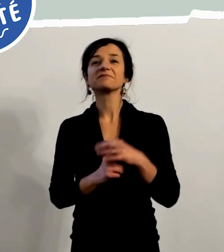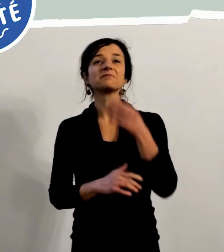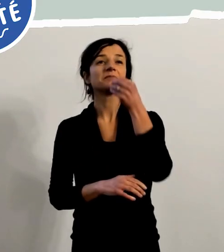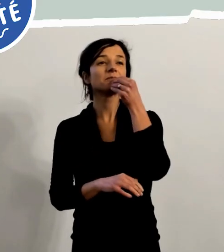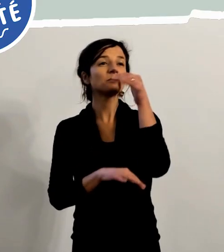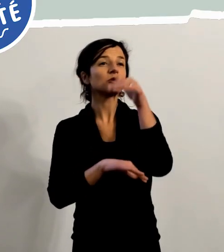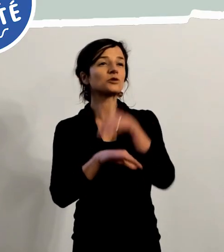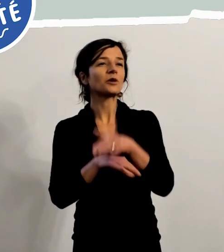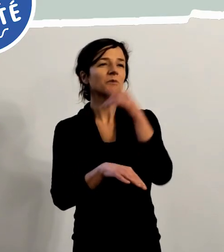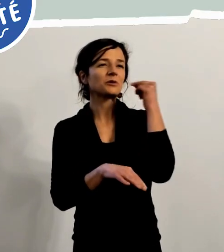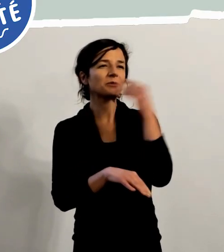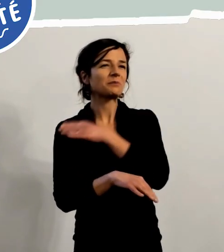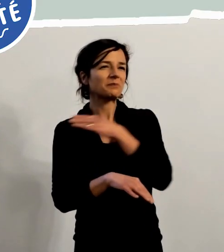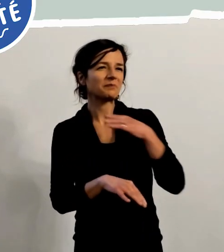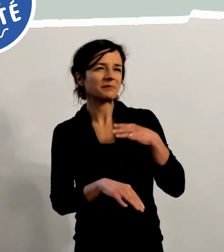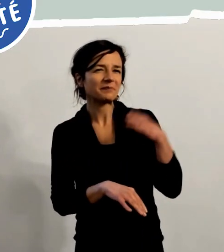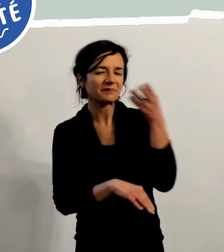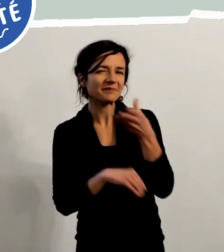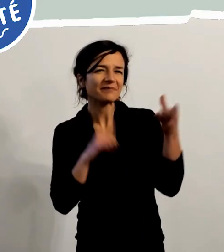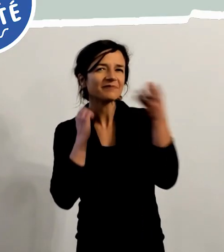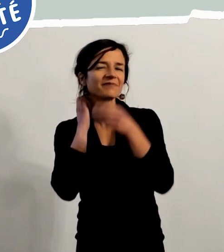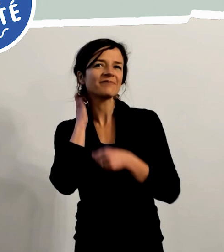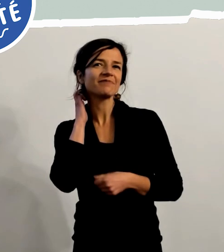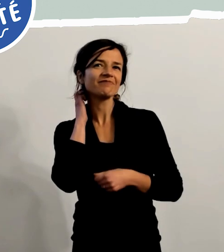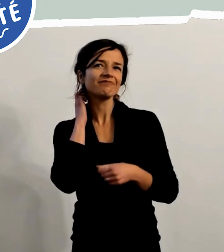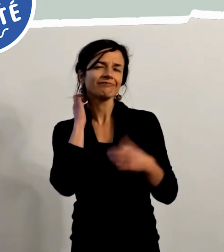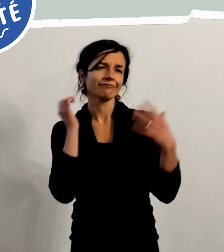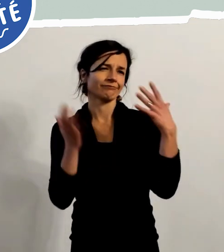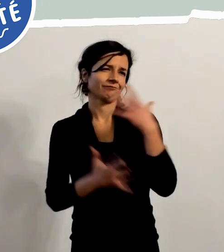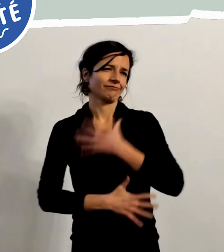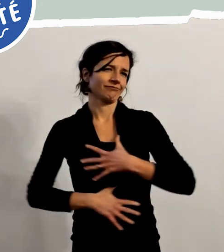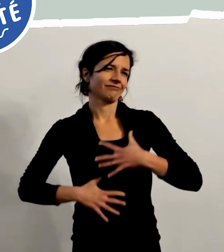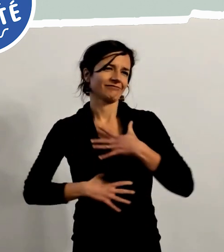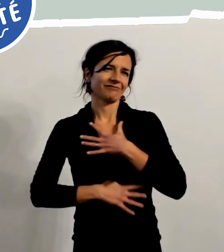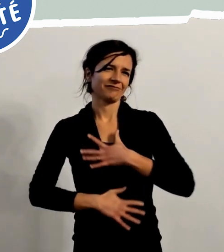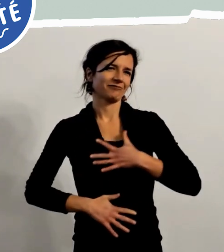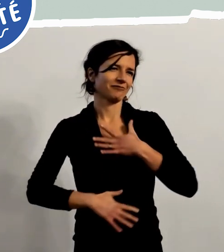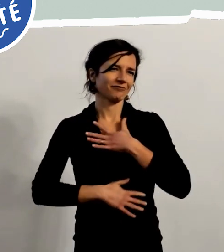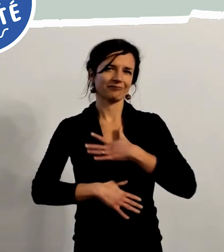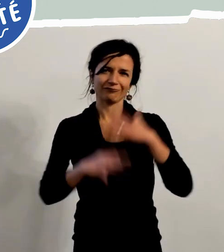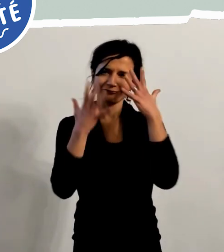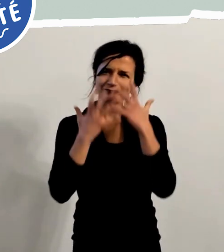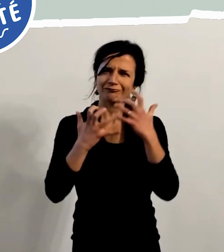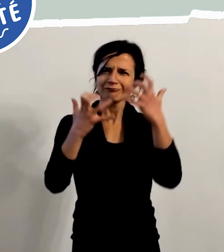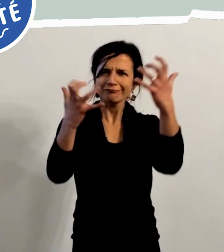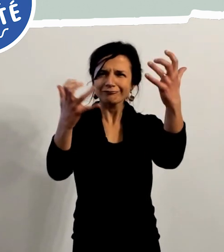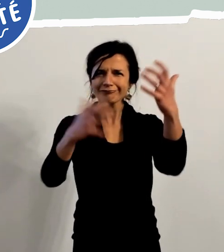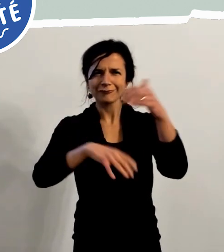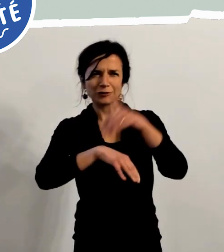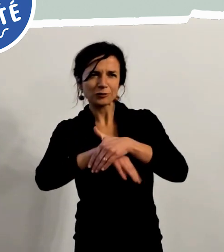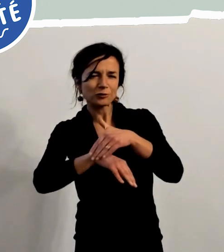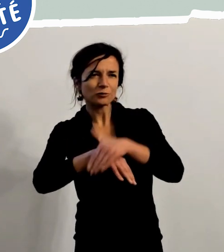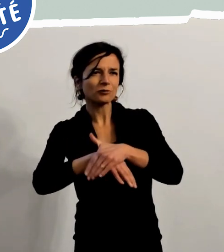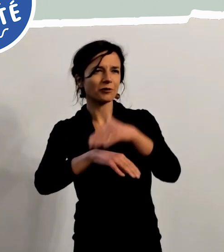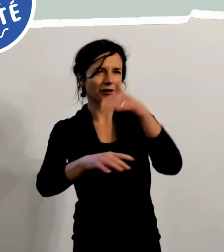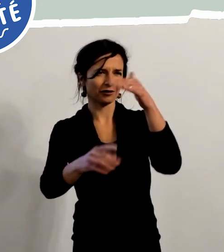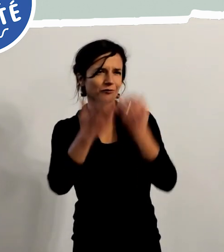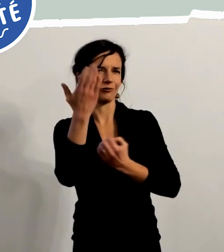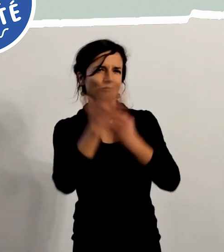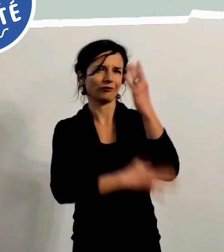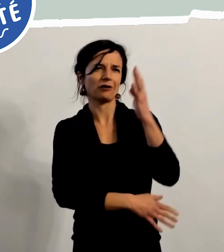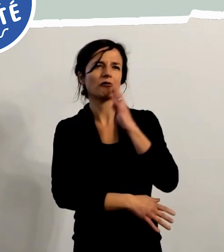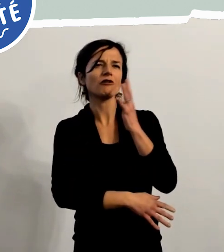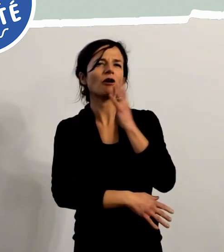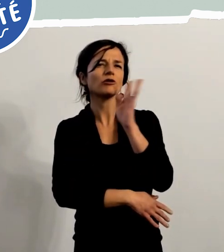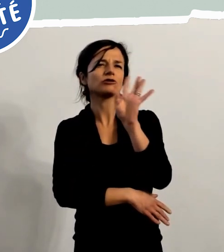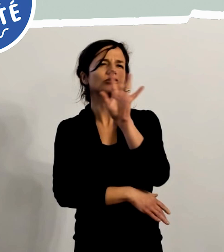Bonsoir mesdames et messieurs. Je suis ravie de vous retrouver ce soir pour donc notre nouvelle conférence des Jeudis